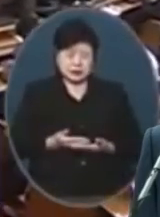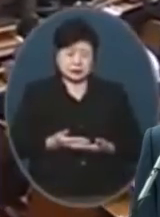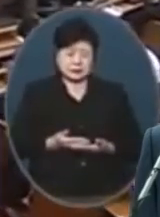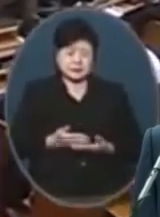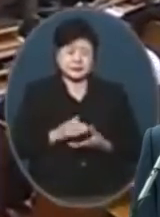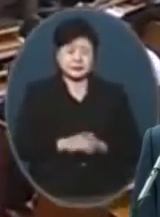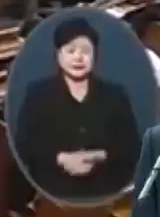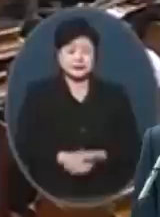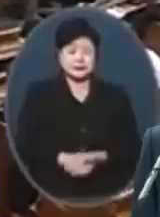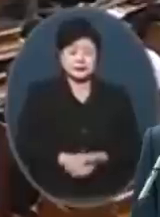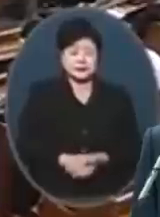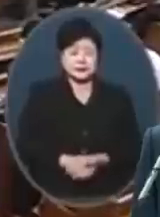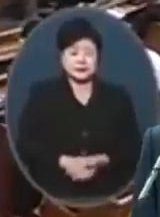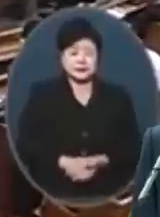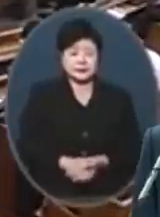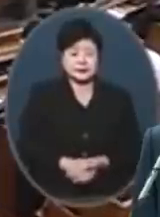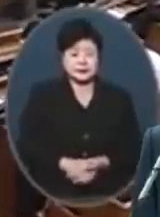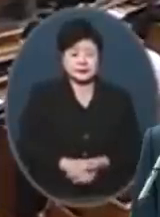것입니다.